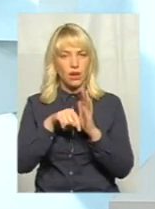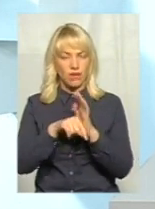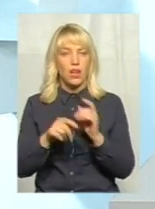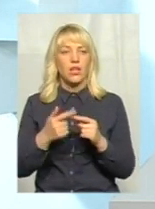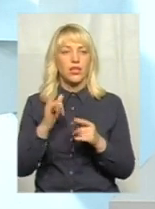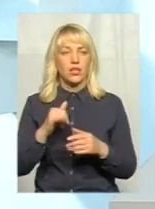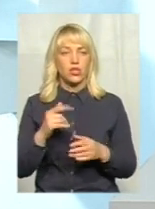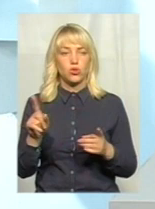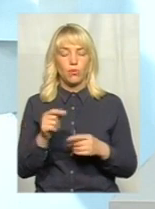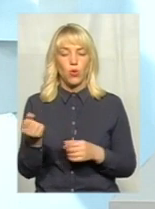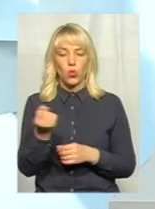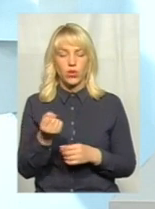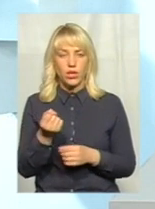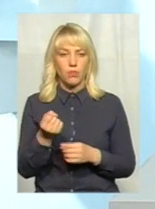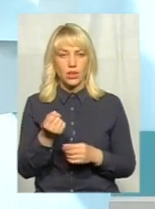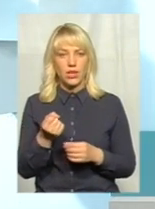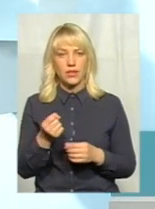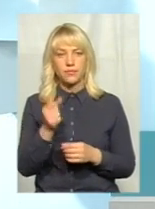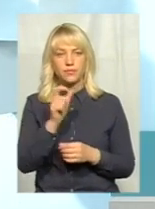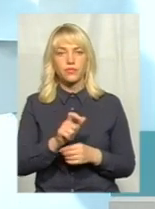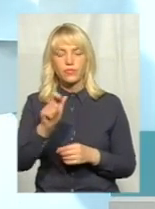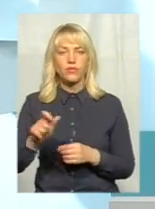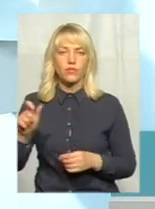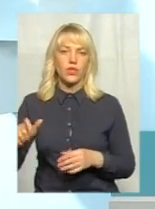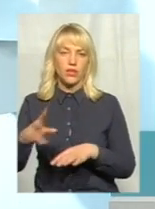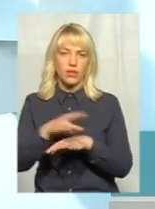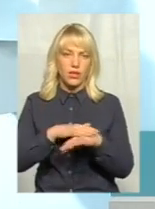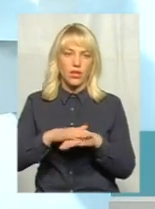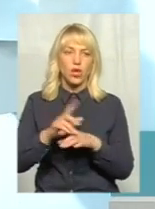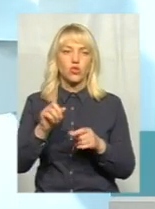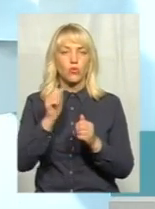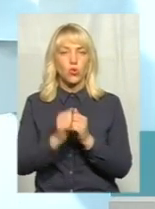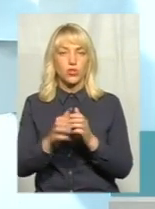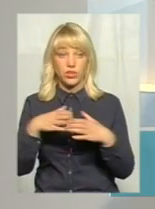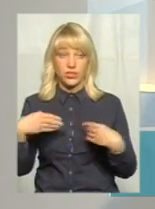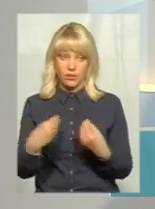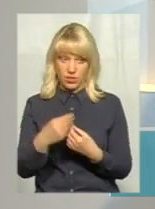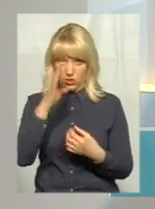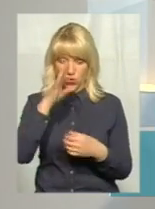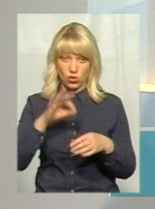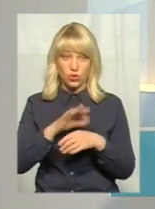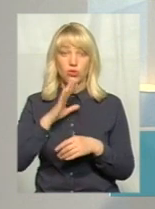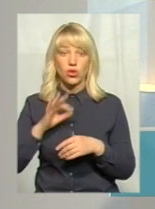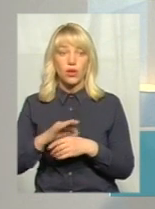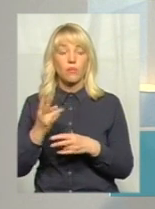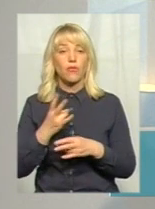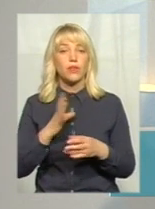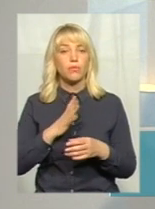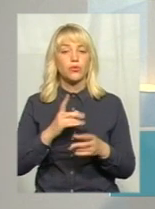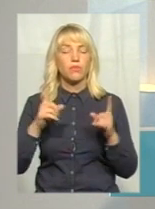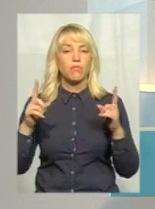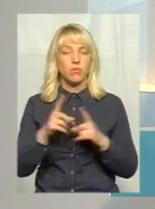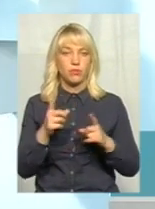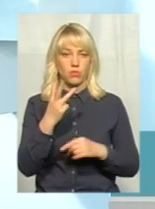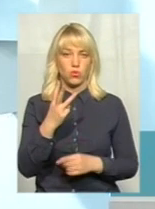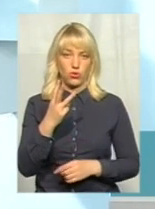утримали демографію на тому рівні, який в нас є. Нам треба, щоб кожна сім'я, яка, ну, чоловік, дружина, мала як мінімум троє дітей. Ну,